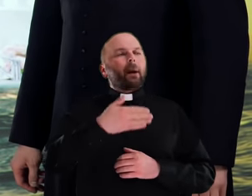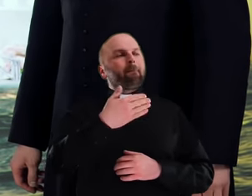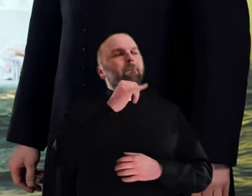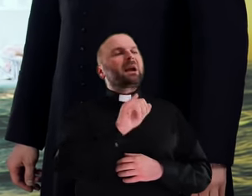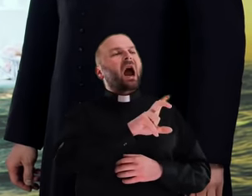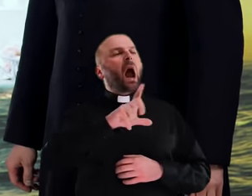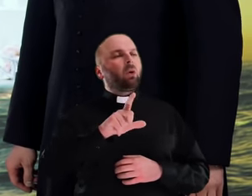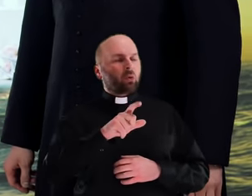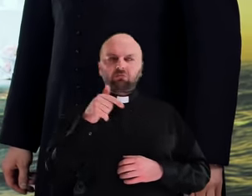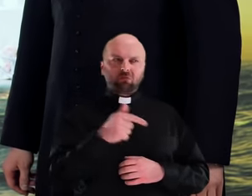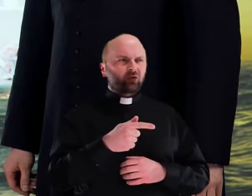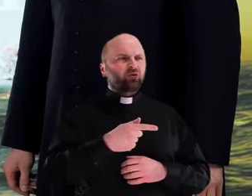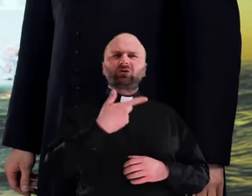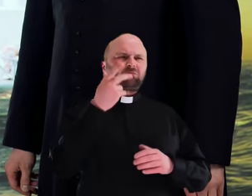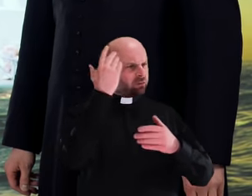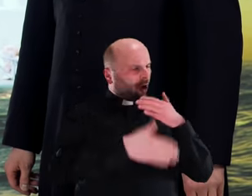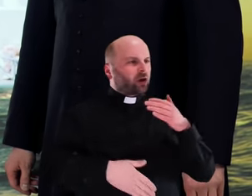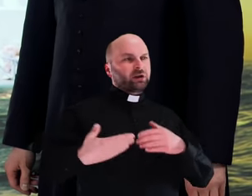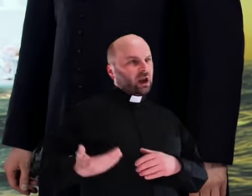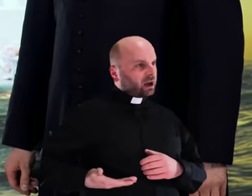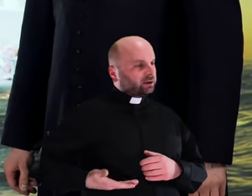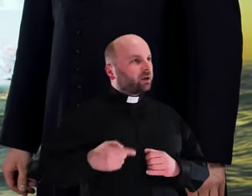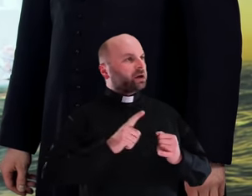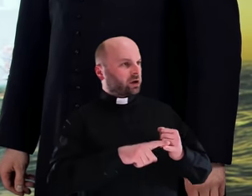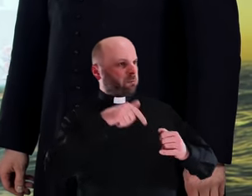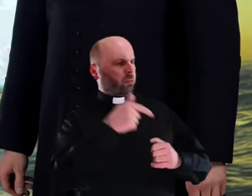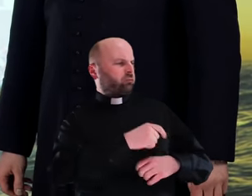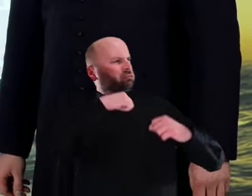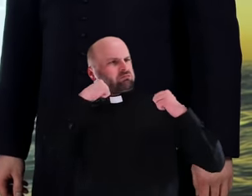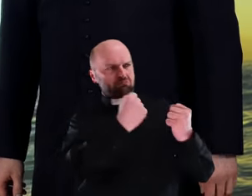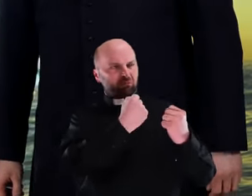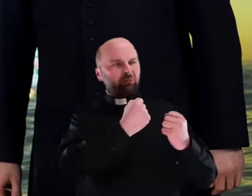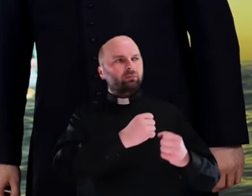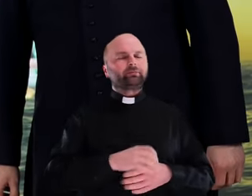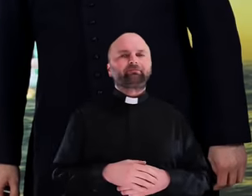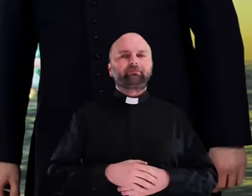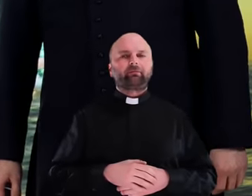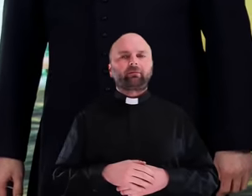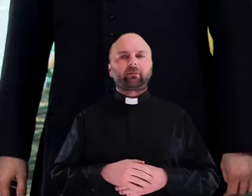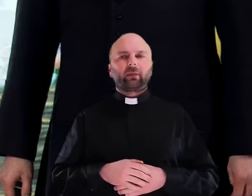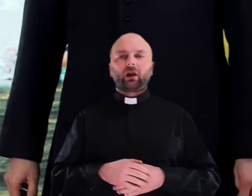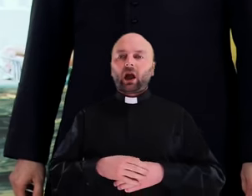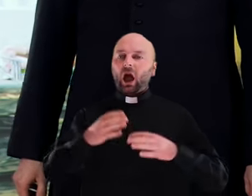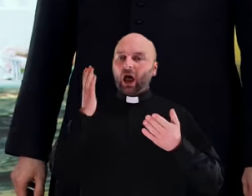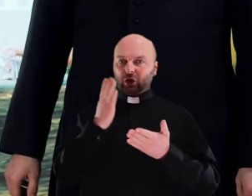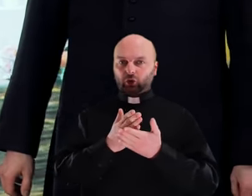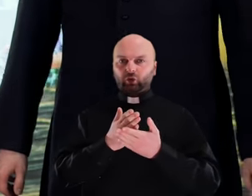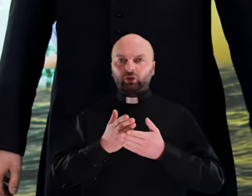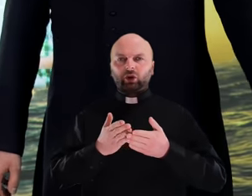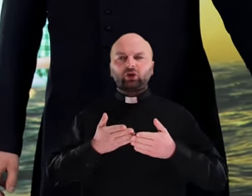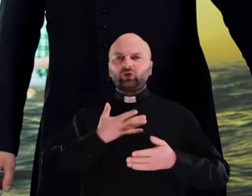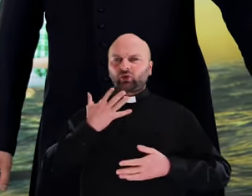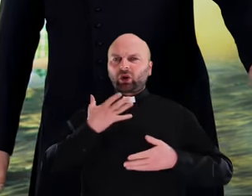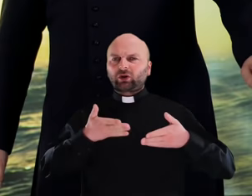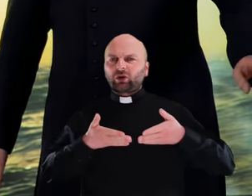lenić. Jak chcesz przeżyć coś niesamowitego, to musisz się zmobilizować. Zresztą, chyba już płyniemy.